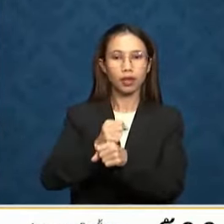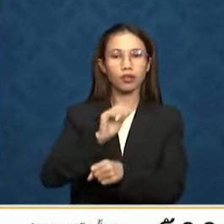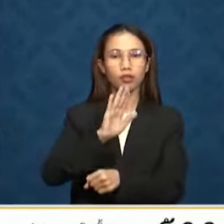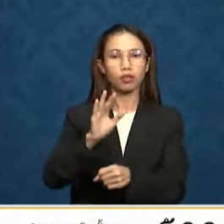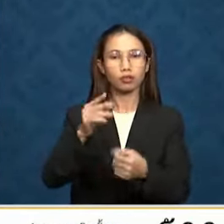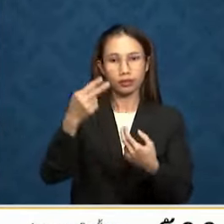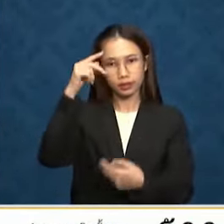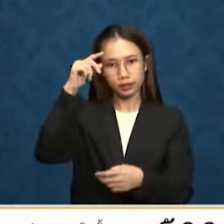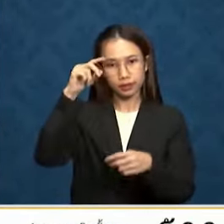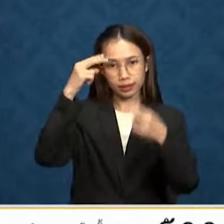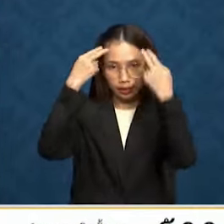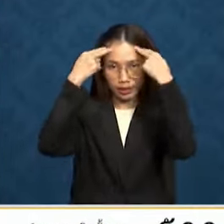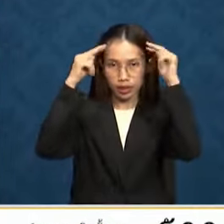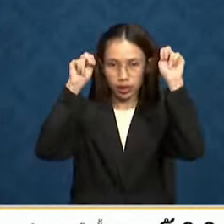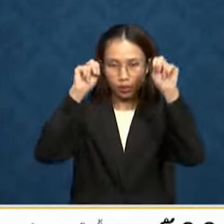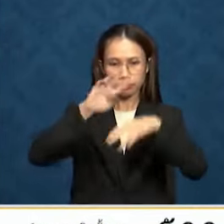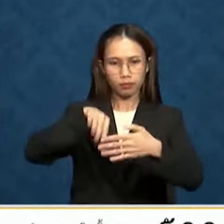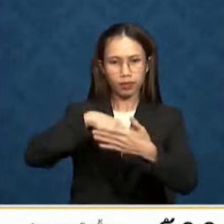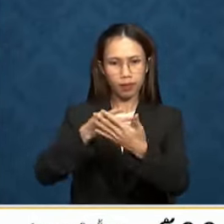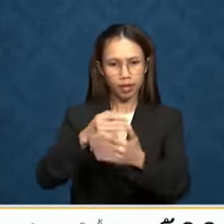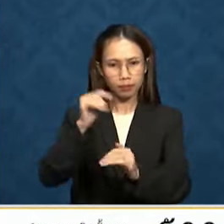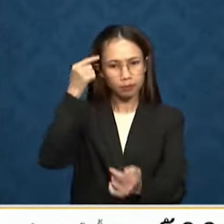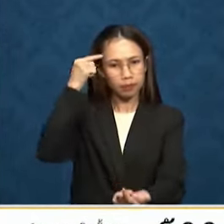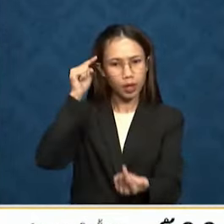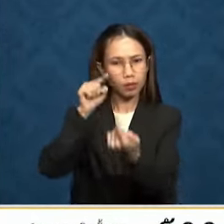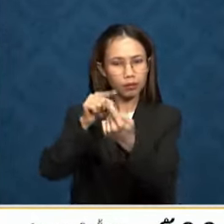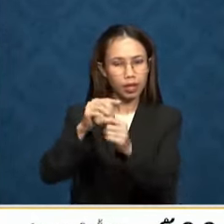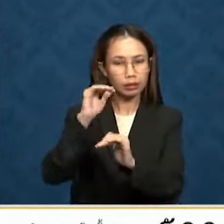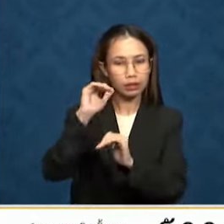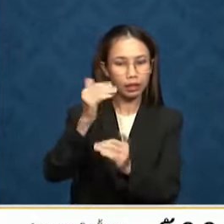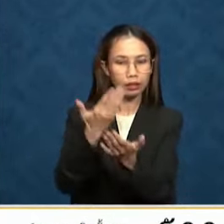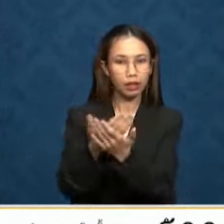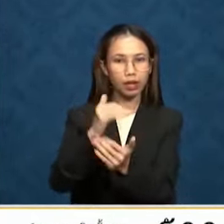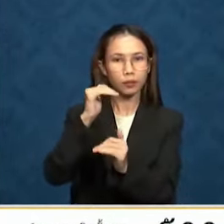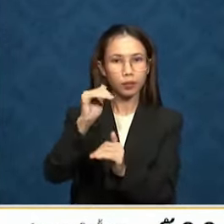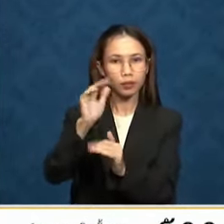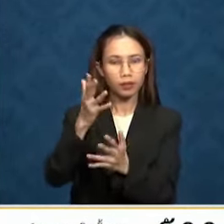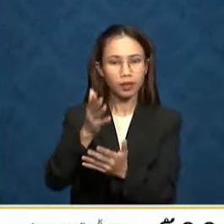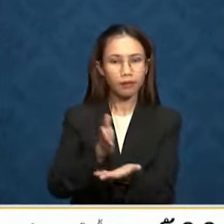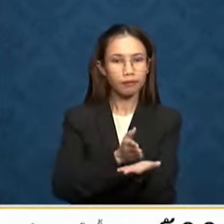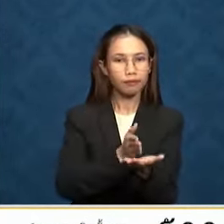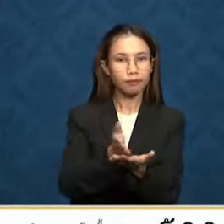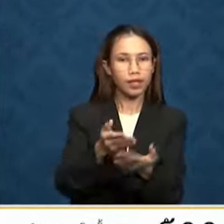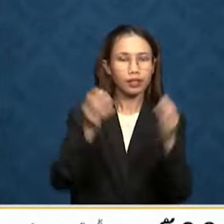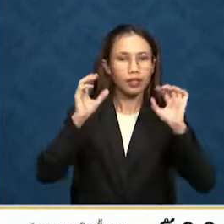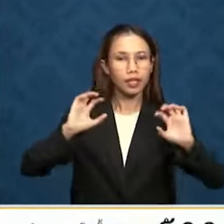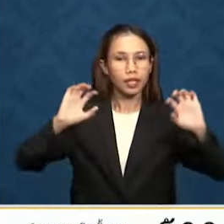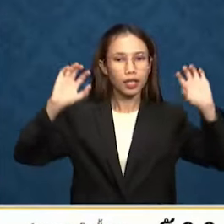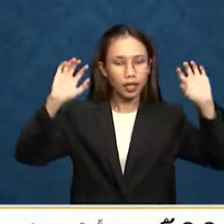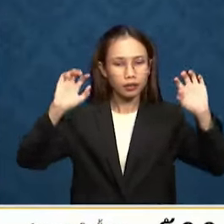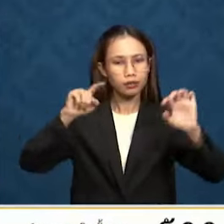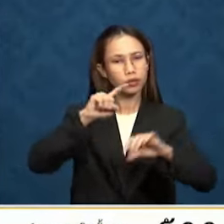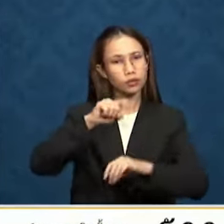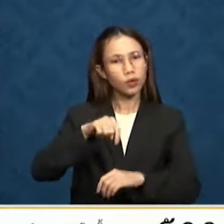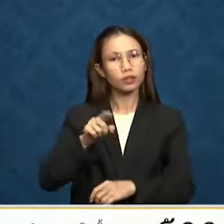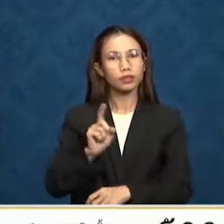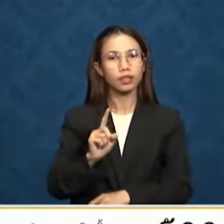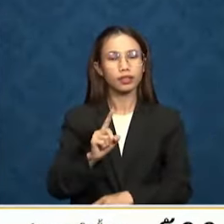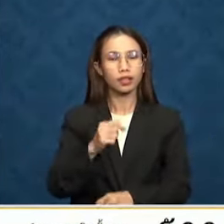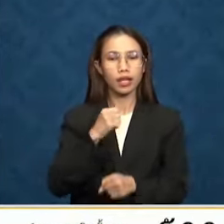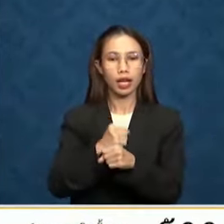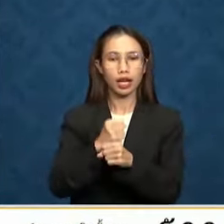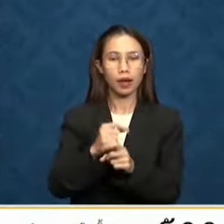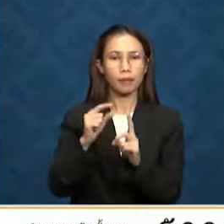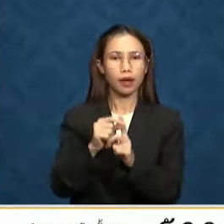เนี่ยโดยที่ไม่มีกรอบงบประมาณแล้วก็ไม่มีเป้าหมายนะคะตอนต้นปีฝ่ายข้าราชการก็ต้องกลับมาค่ะนะคะทำคำ